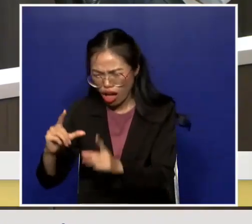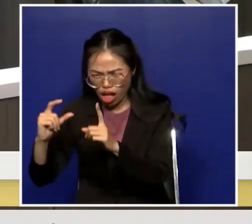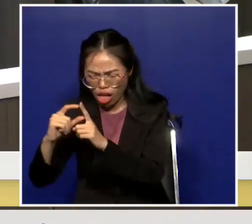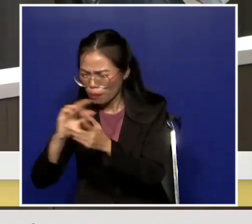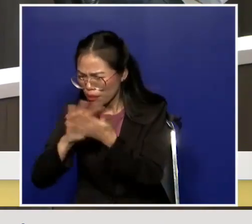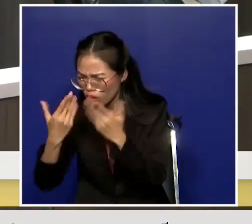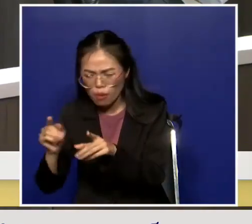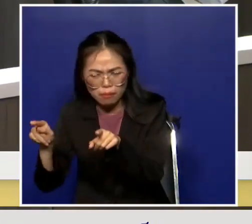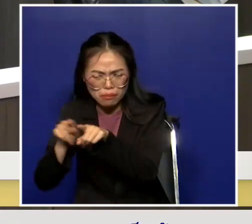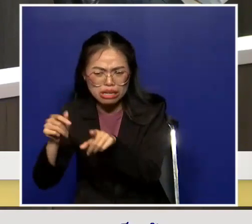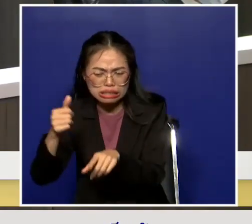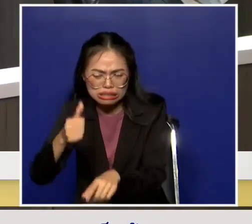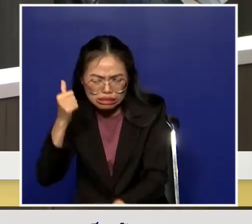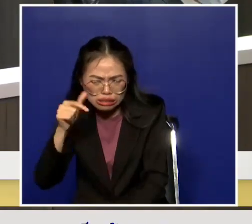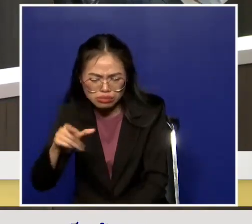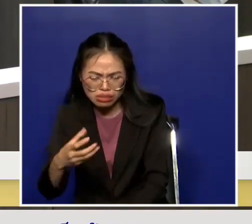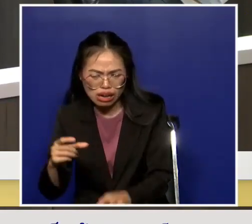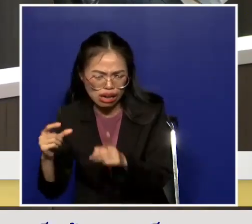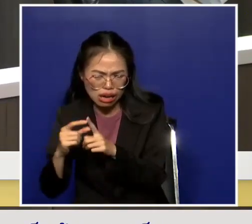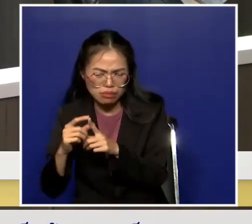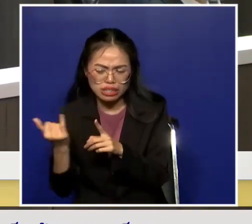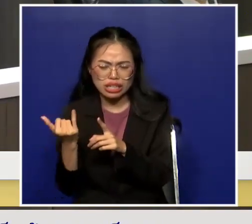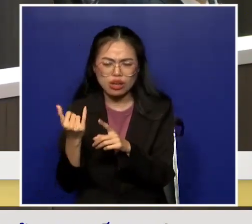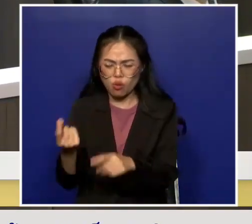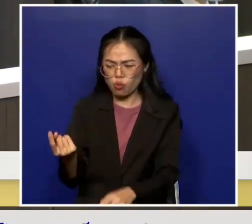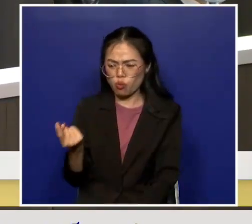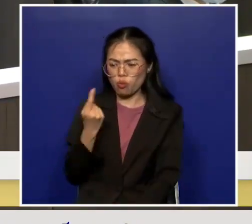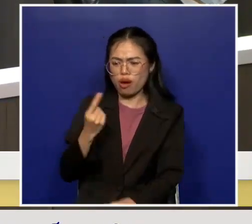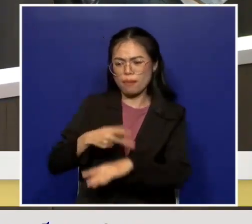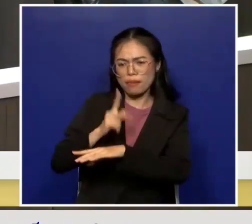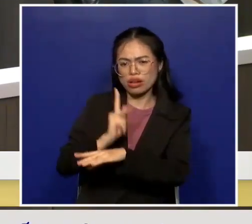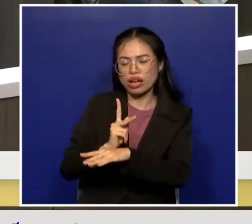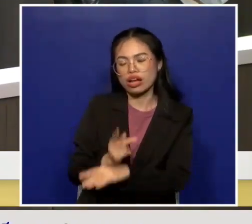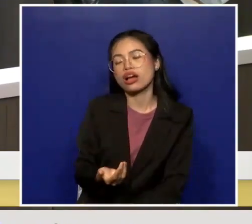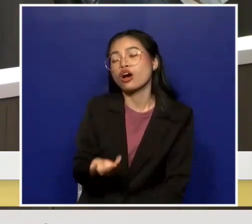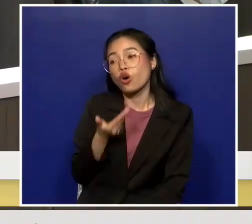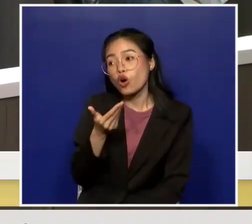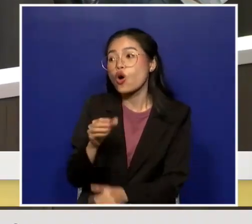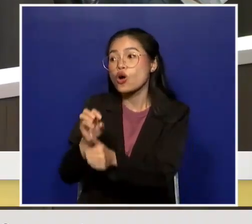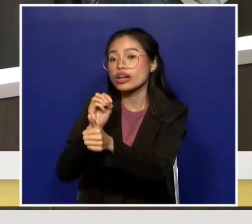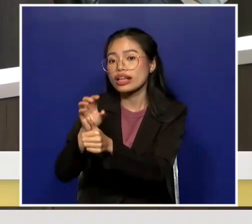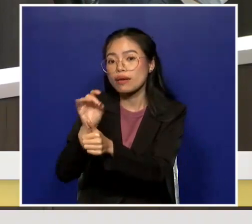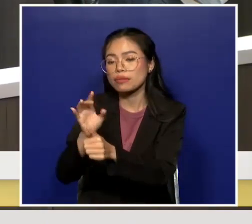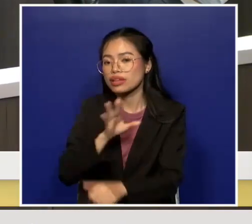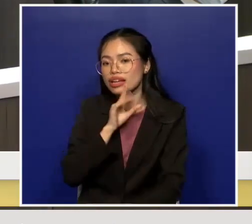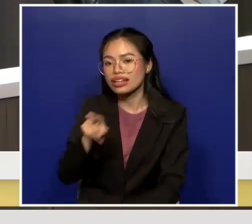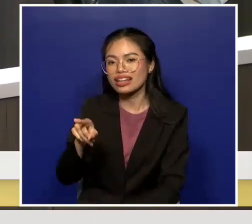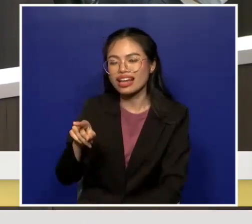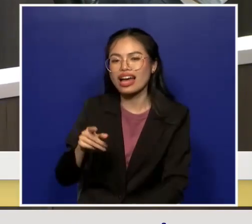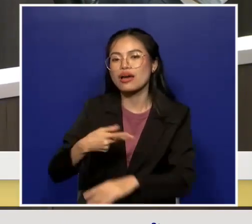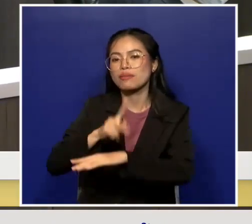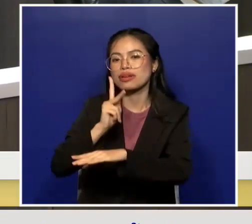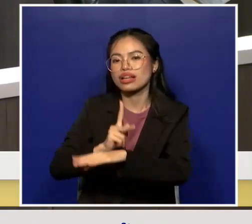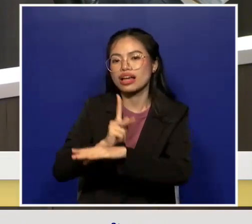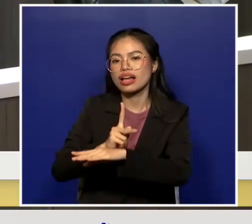ก็มีการเสียดสีล้อเลียนดูหมิ่นประธานกลับมาอย่างเงี้ยดิฉันขอแนะนำว่าไม่รู้จะทำยังไงแล้วขอให้ท่านประธานใช้อำนา